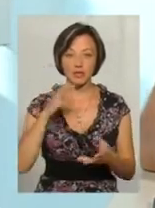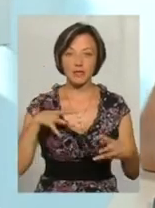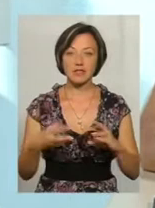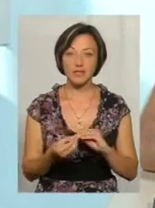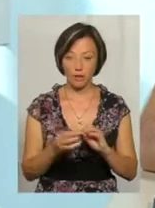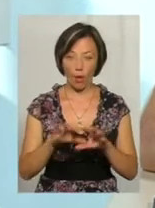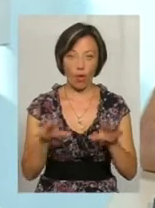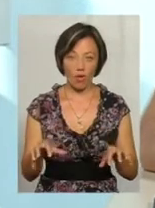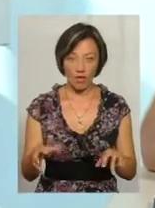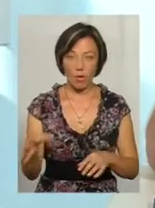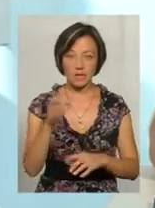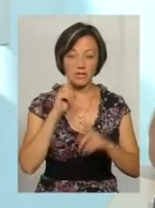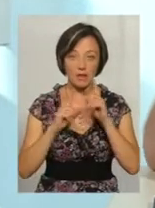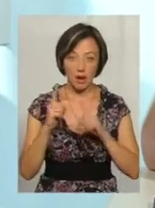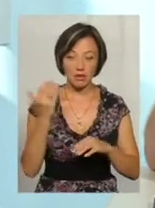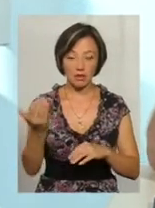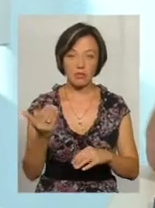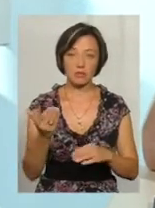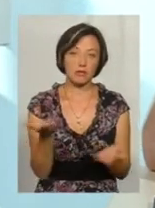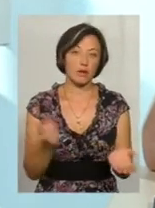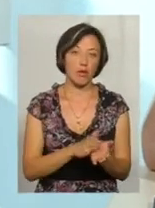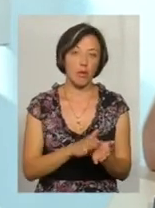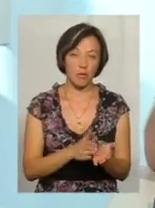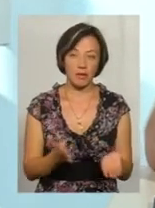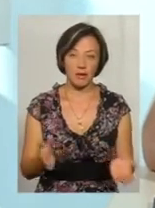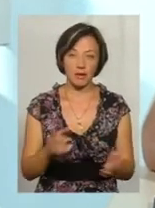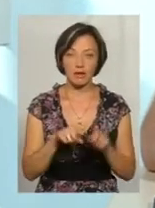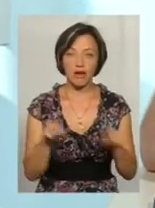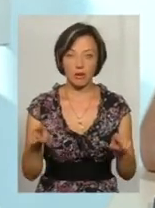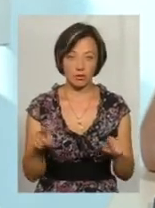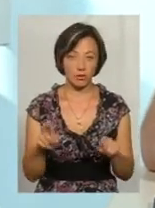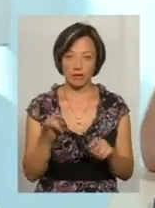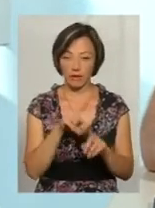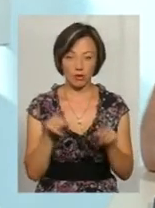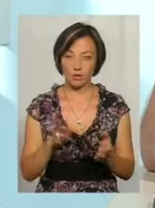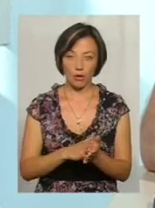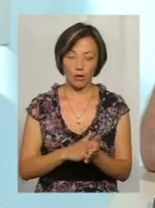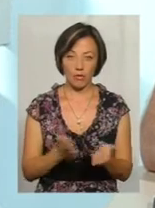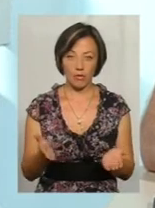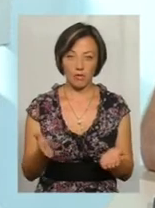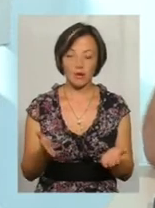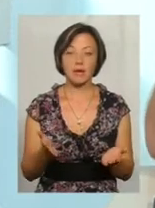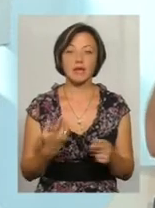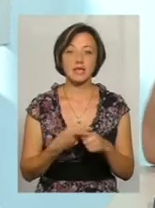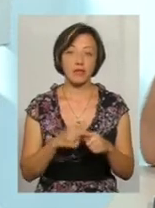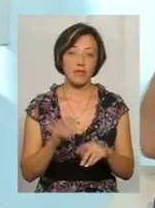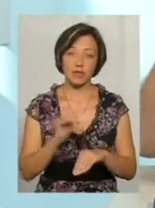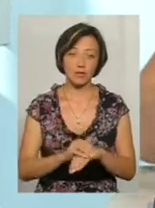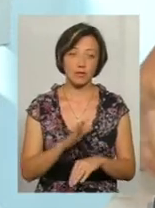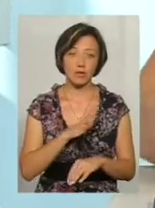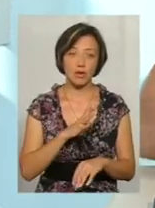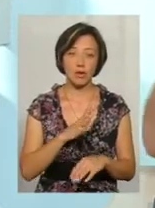Куйнічука на обласній раді, якому там хлопали дехто, ну дехто і не хлопав. Це фактично це